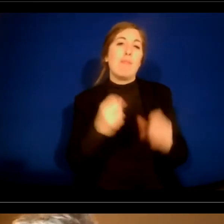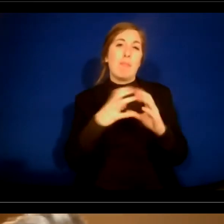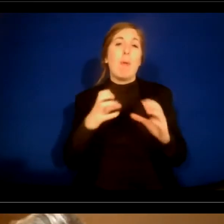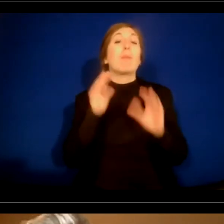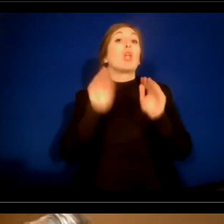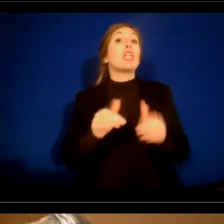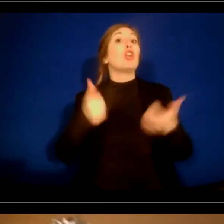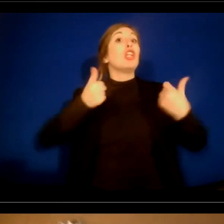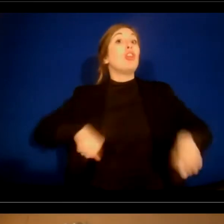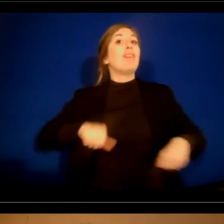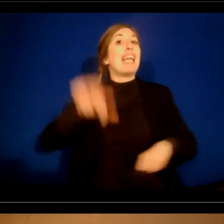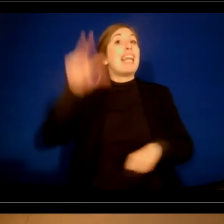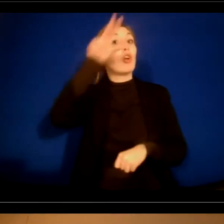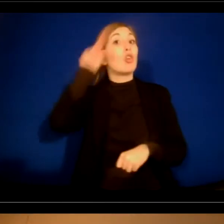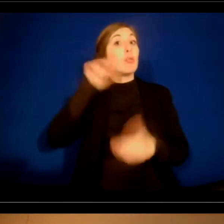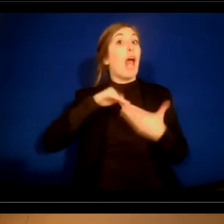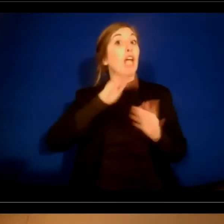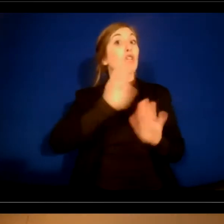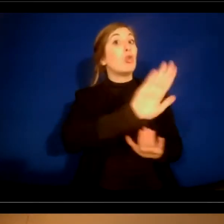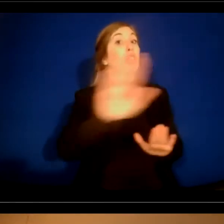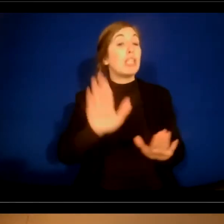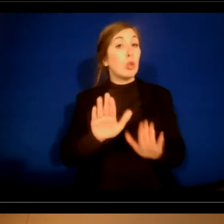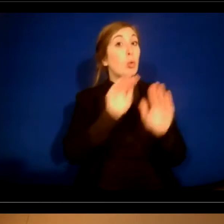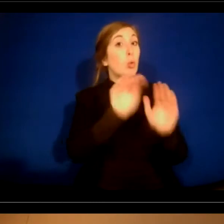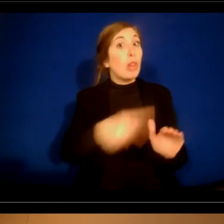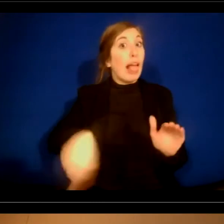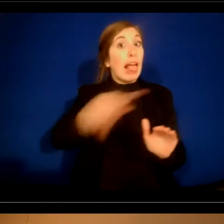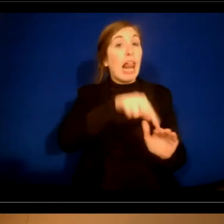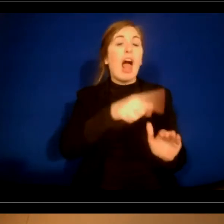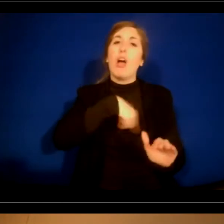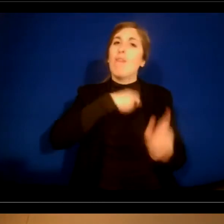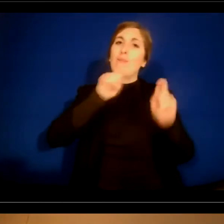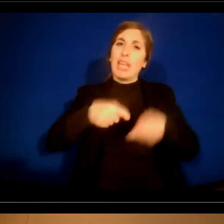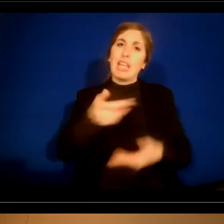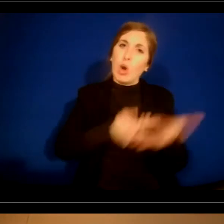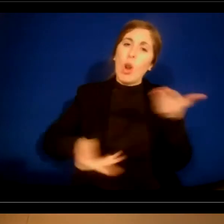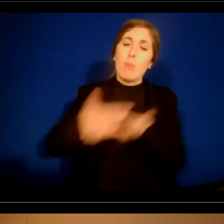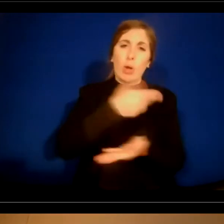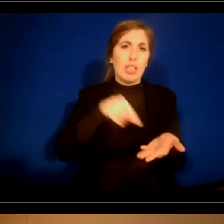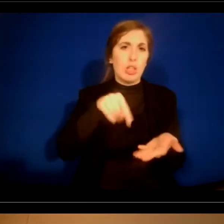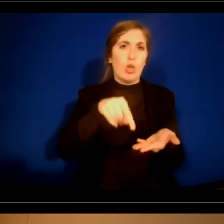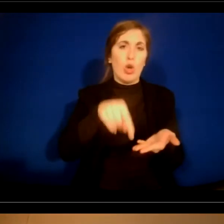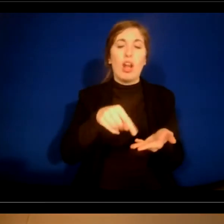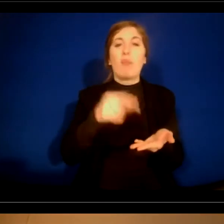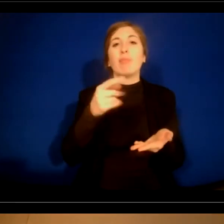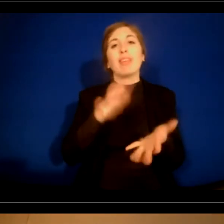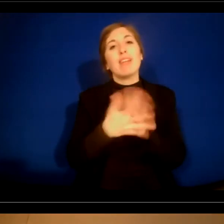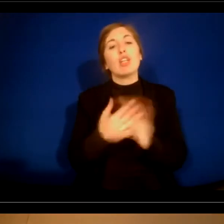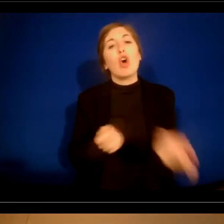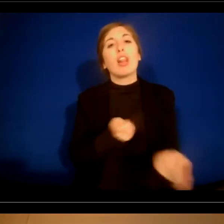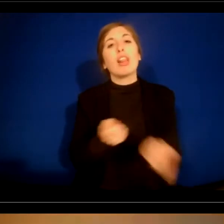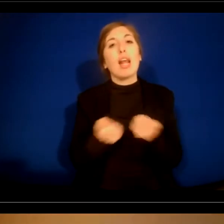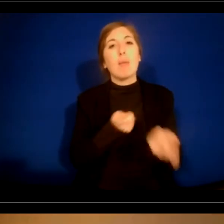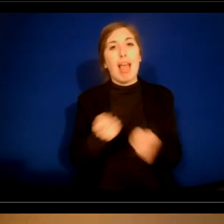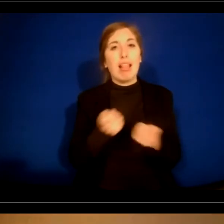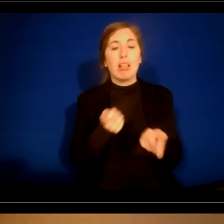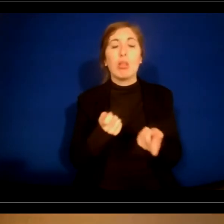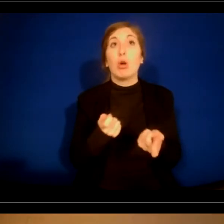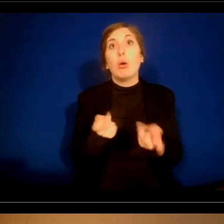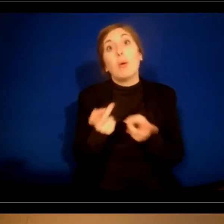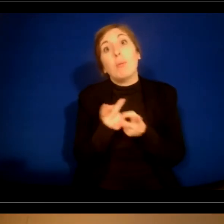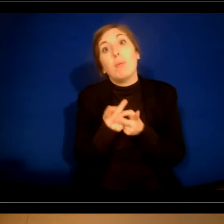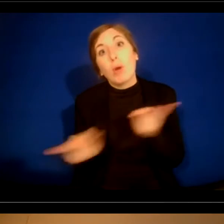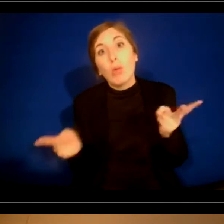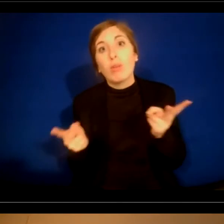Civile, ed è quindi, diciamo, con questo livello di coordinamento che intendiamo cercare